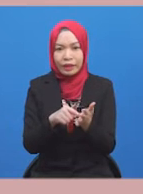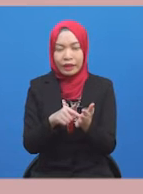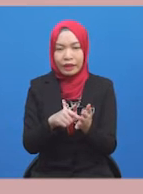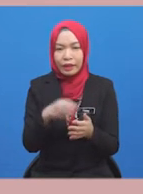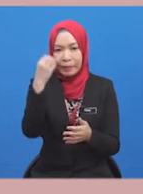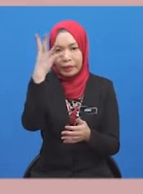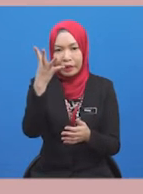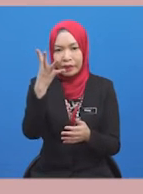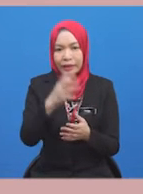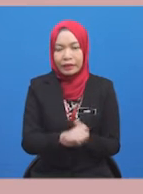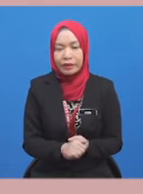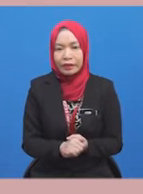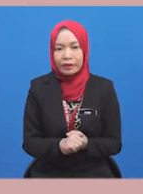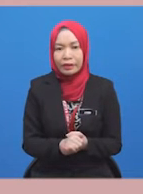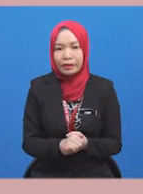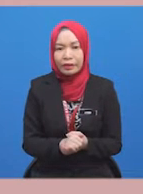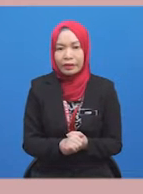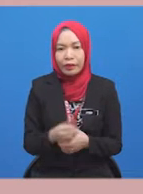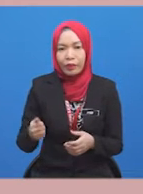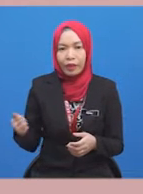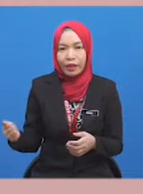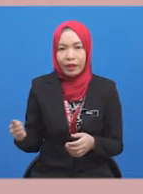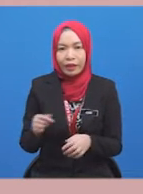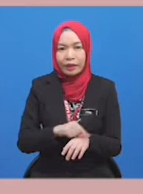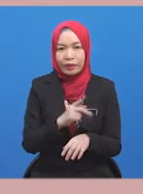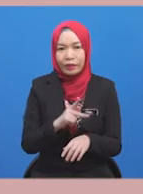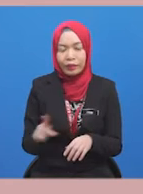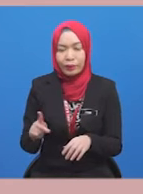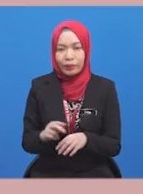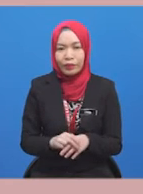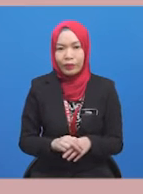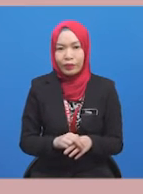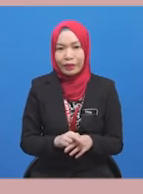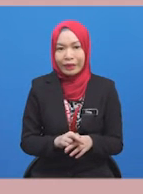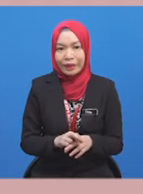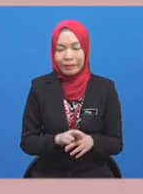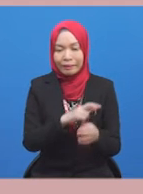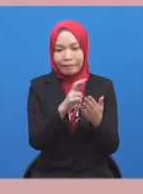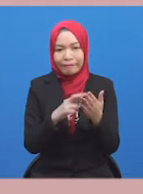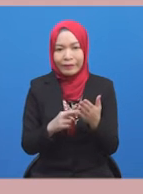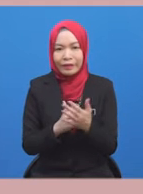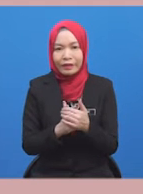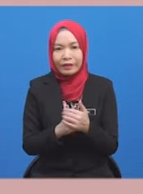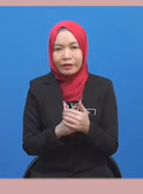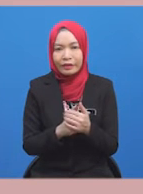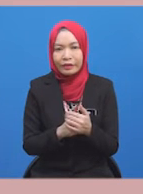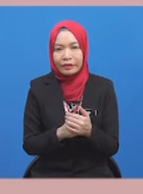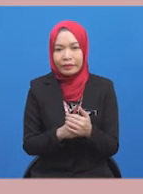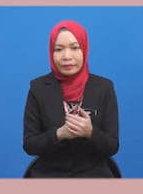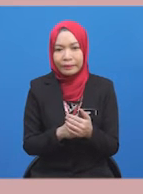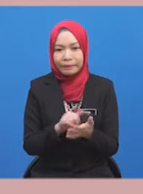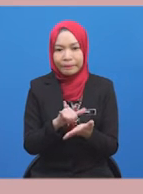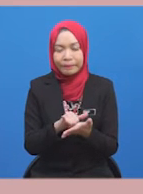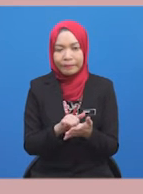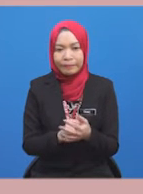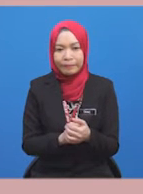digunakan oleh pereka grafik tersebut. Mari kita lihat jawapan untuk soalan